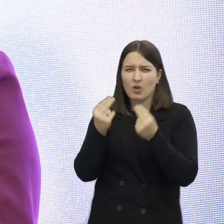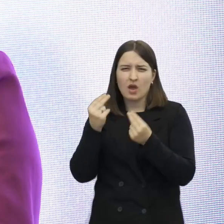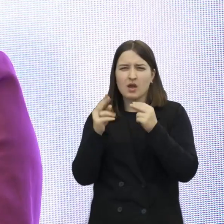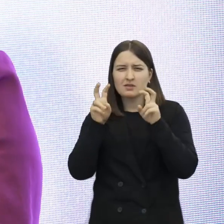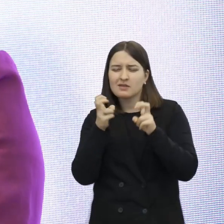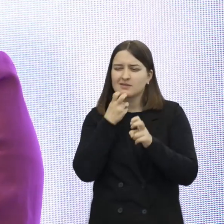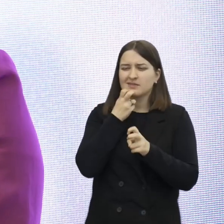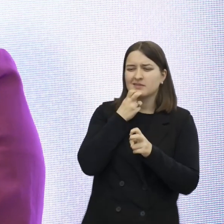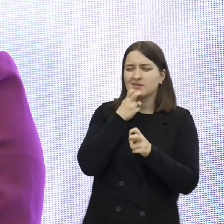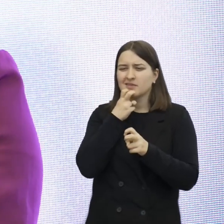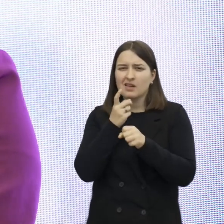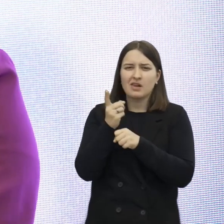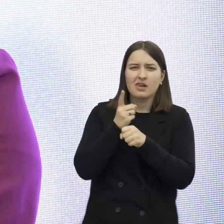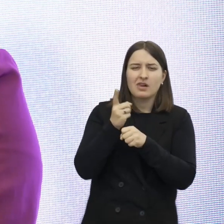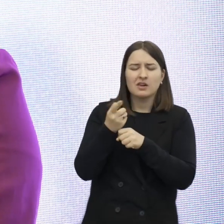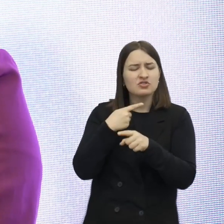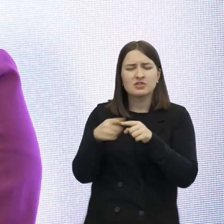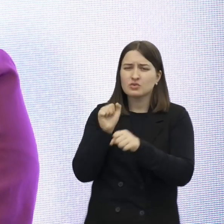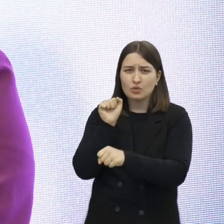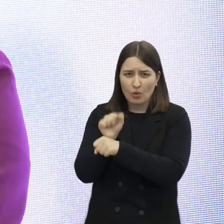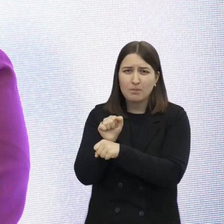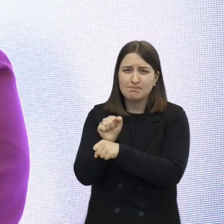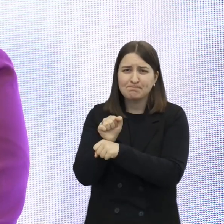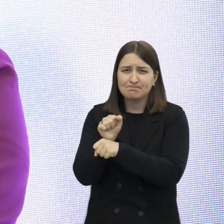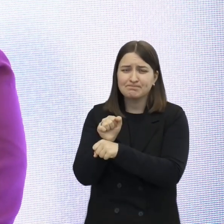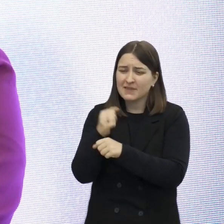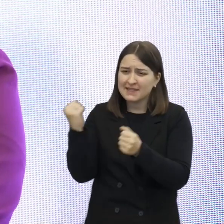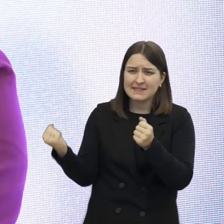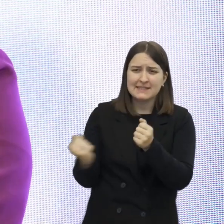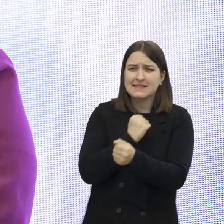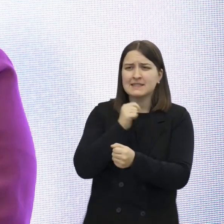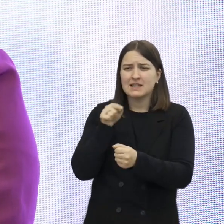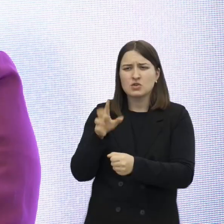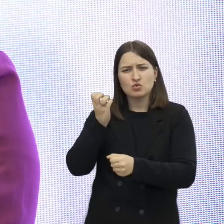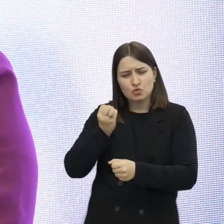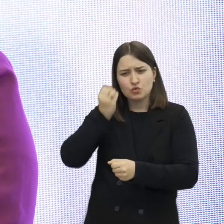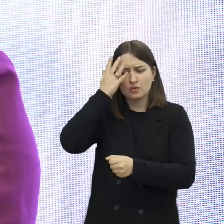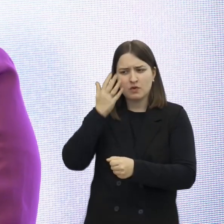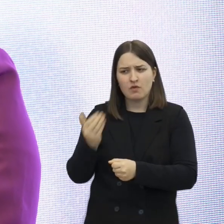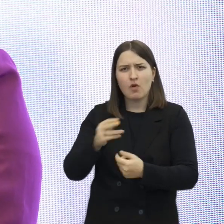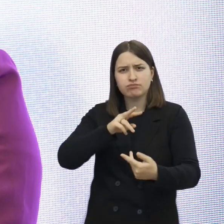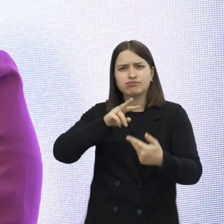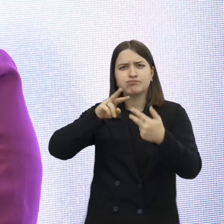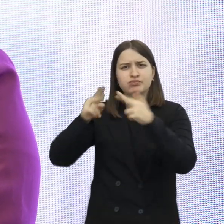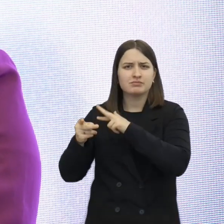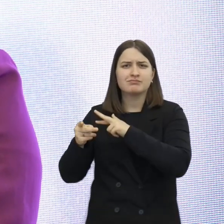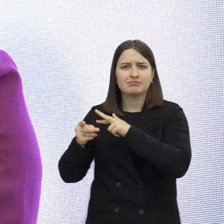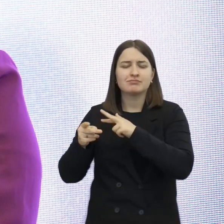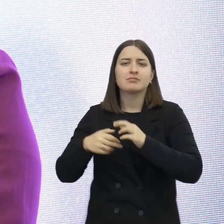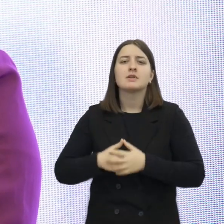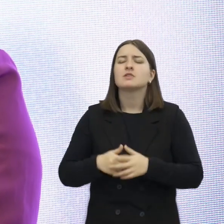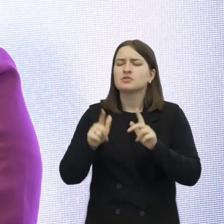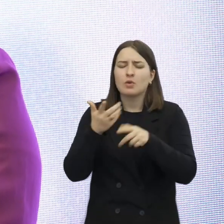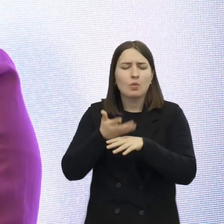bajerius, dar kažką, stabdyti ir dekonstruoti visą tą naratyvą, kuris eina, nes čia yra